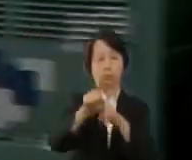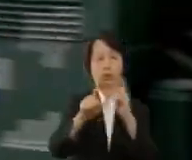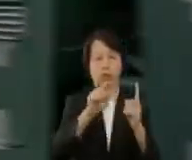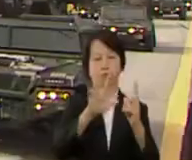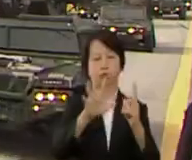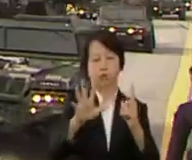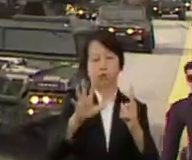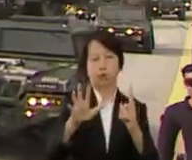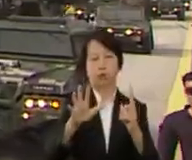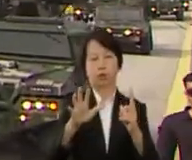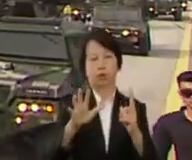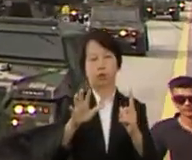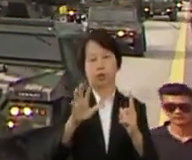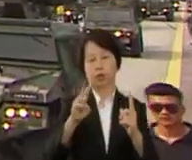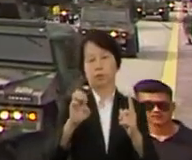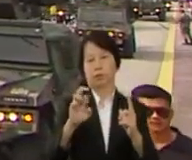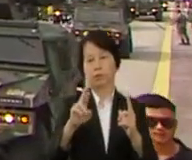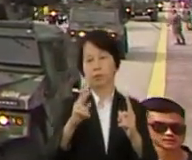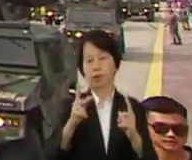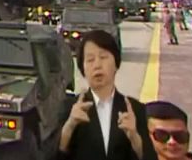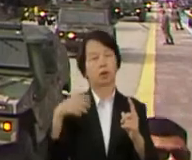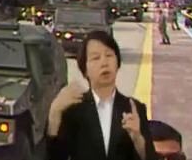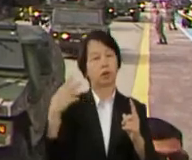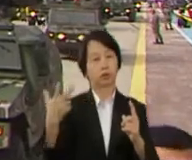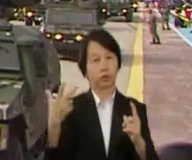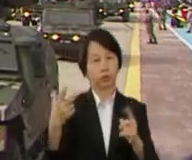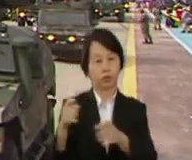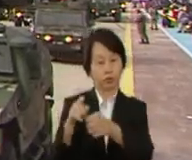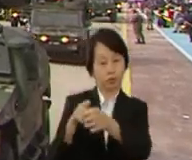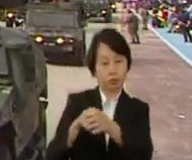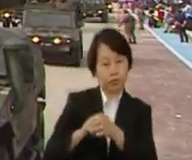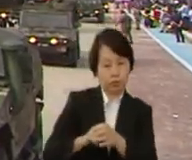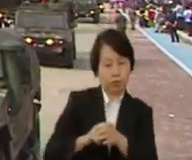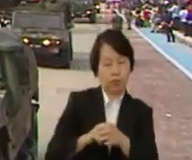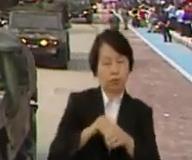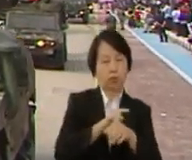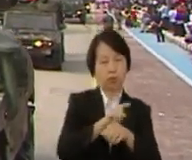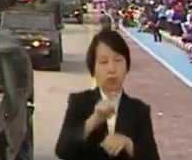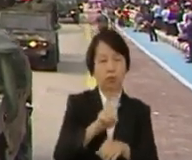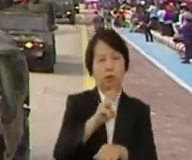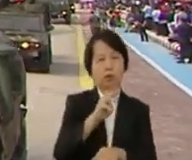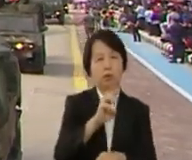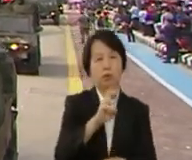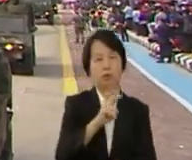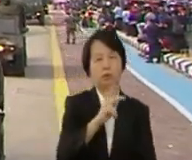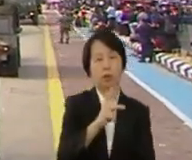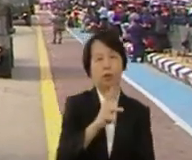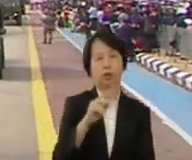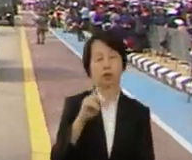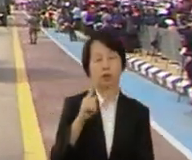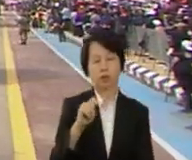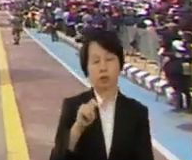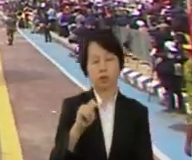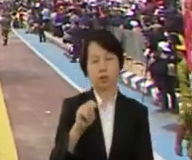155mm G5 Mark III yang ditarik oleh kenderaan penarik meriam jenis Mantrai.